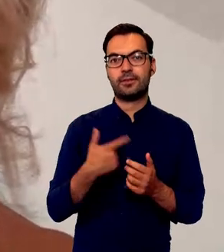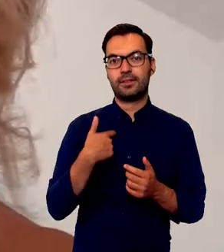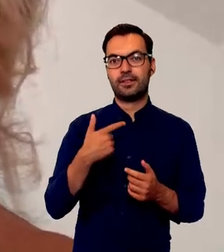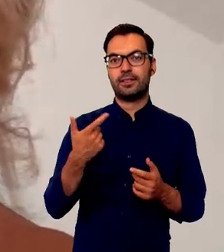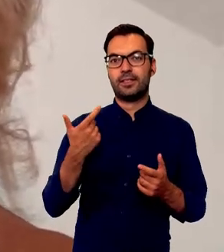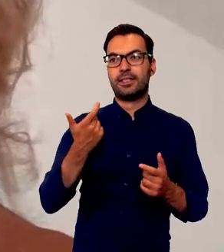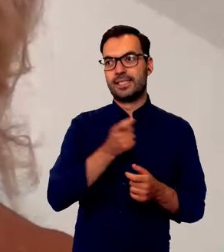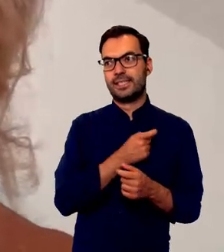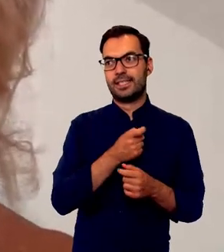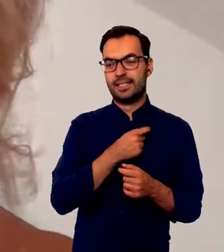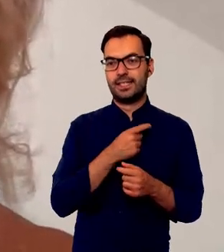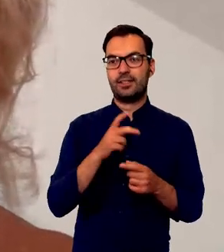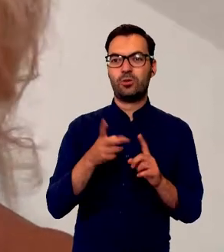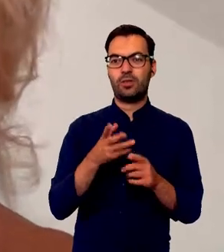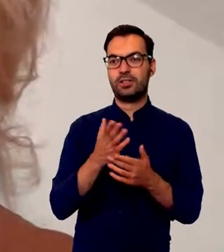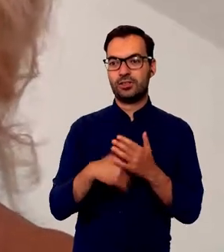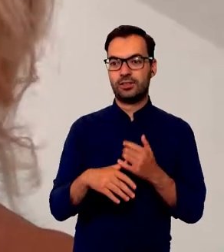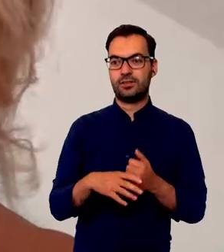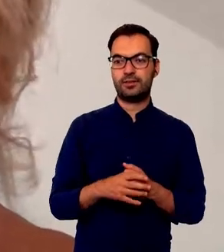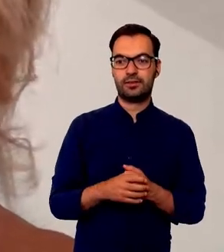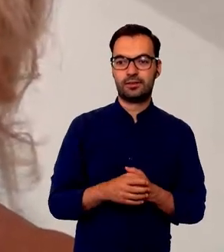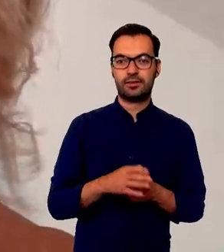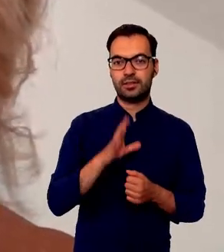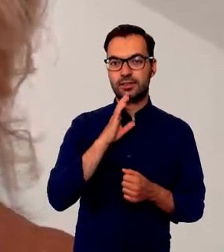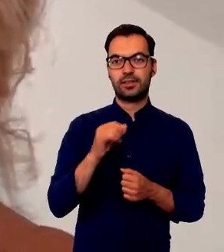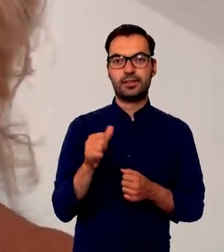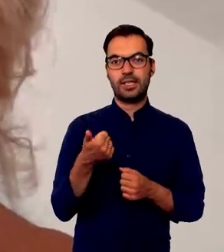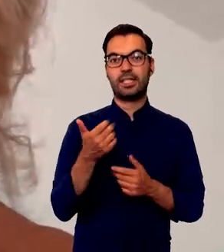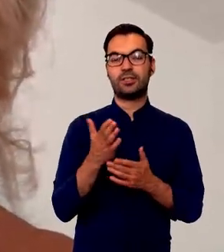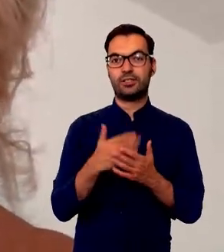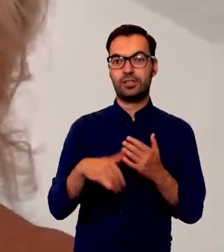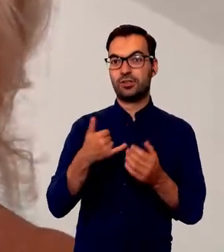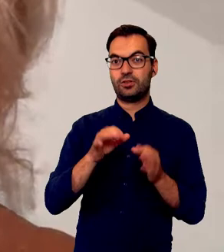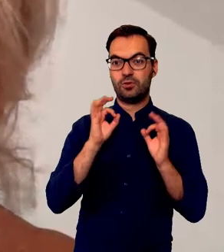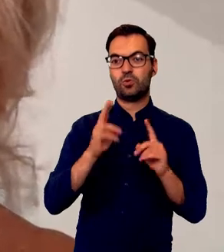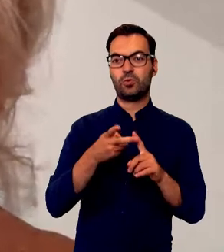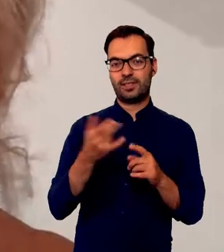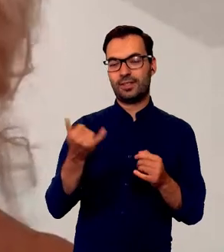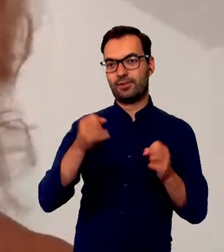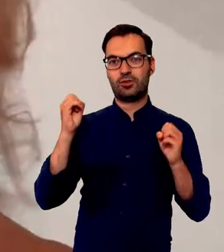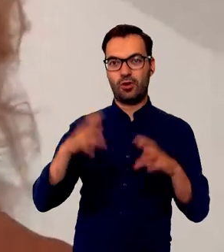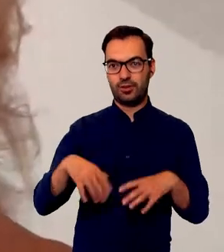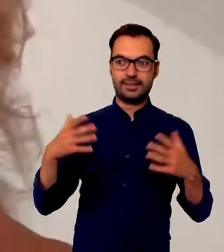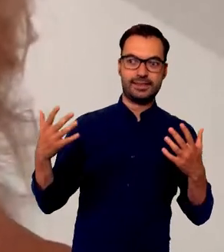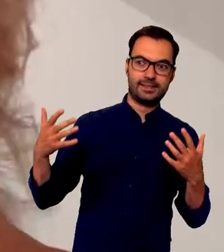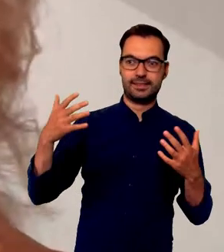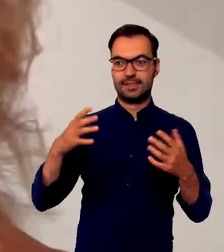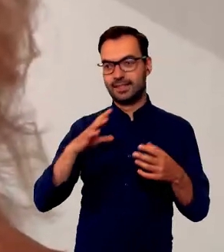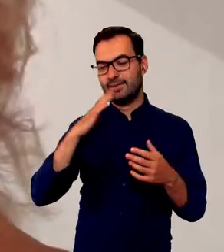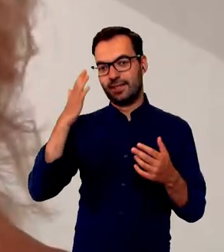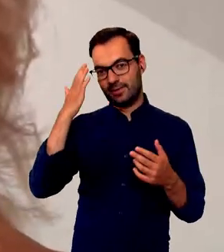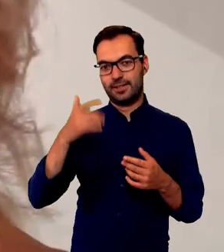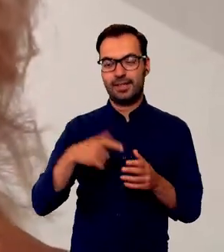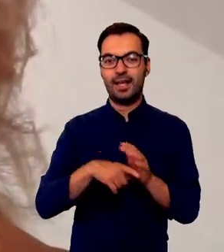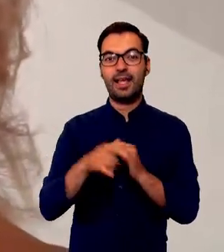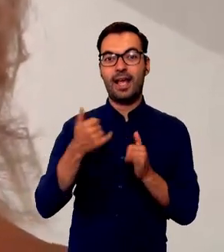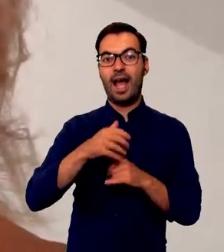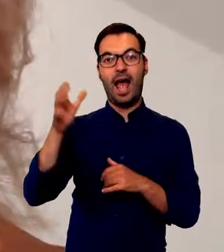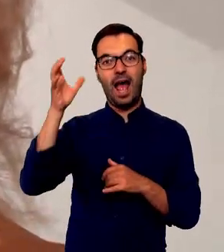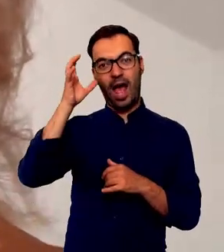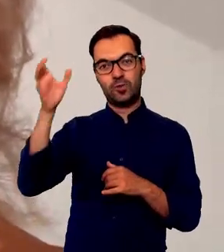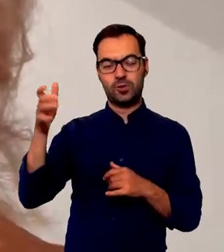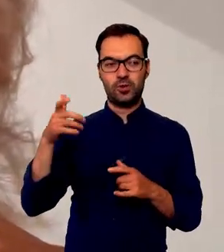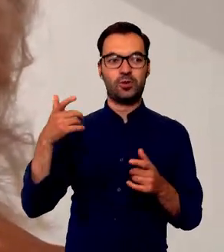sercem czekał na drugą część, bo podobno jest tak, że ta jedna, jak już jest taka dobra, to ta druga jest gorsza i chyba nie ma niczego przyjemniejszego dla autora, jak to,